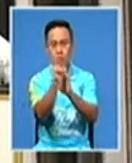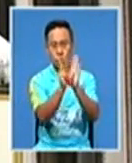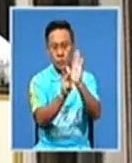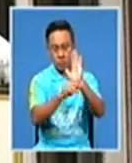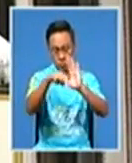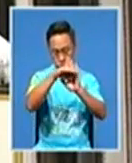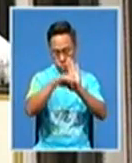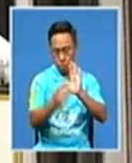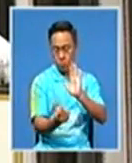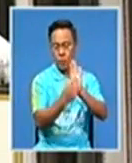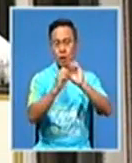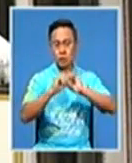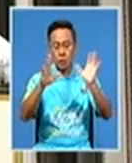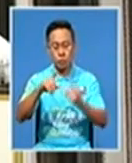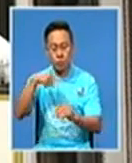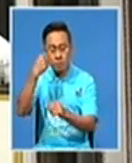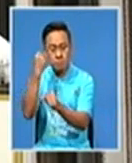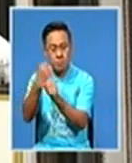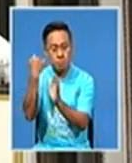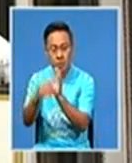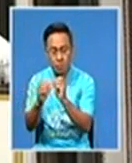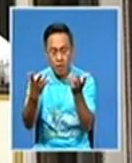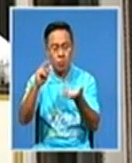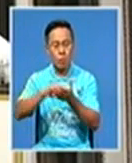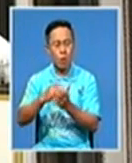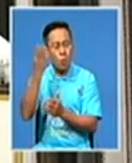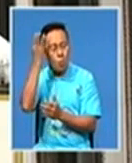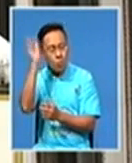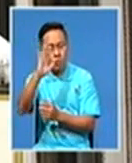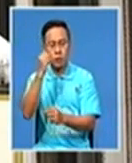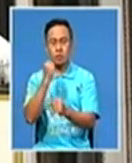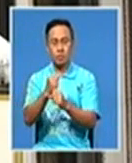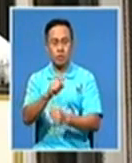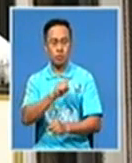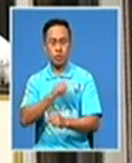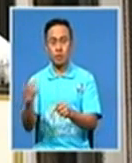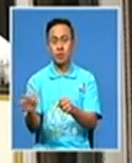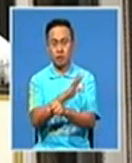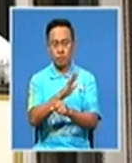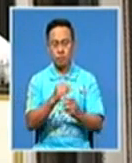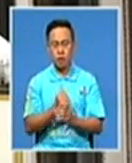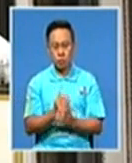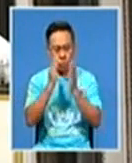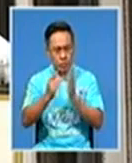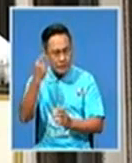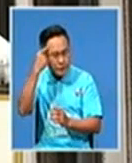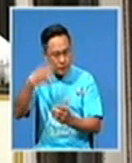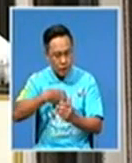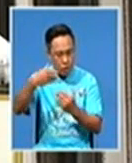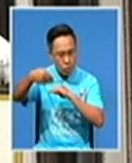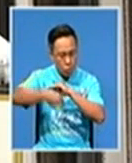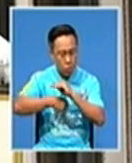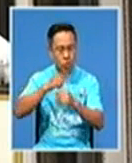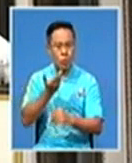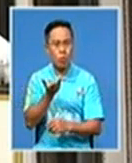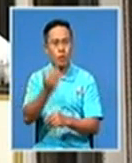ามขั้นตอนของกฎหมายนะครับใครที่ไม่ได้ทำอะไรผิดก็ไม่ต้องกลัวนะครับก็ทำงานให้ดีที่สุดต่อไป ส่วนใครที่กำลังคิดจะทำก็ขอให้กลับไปคิด